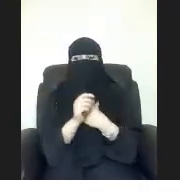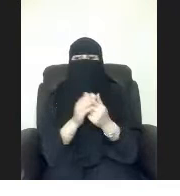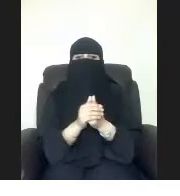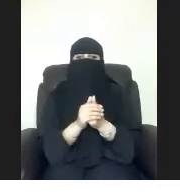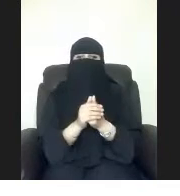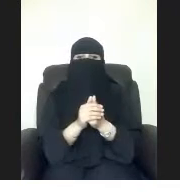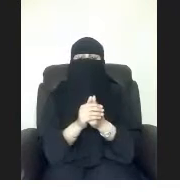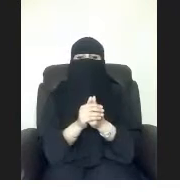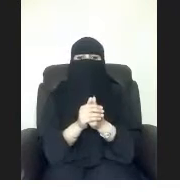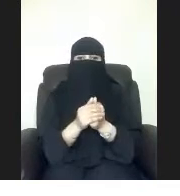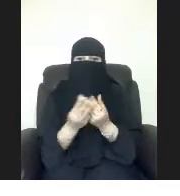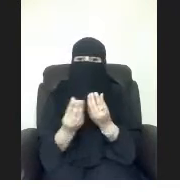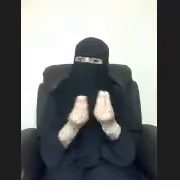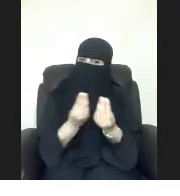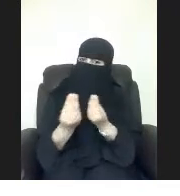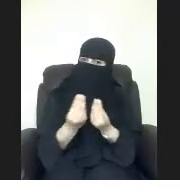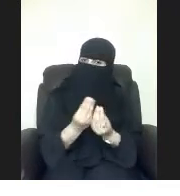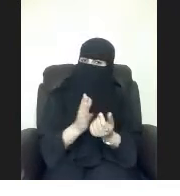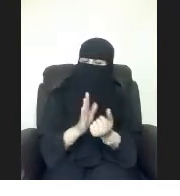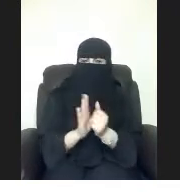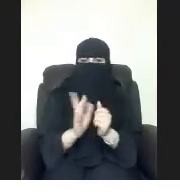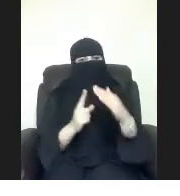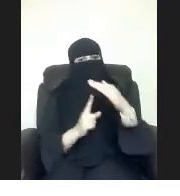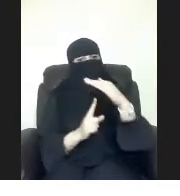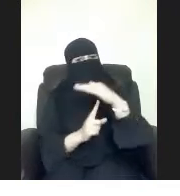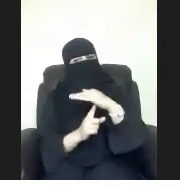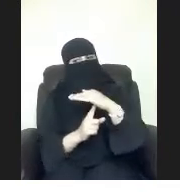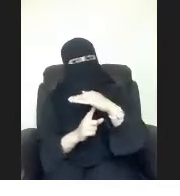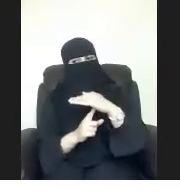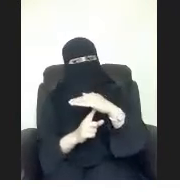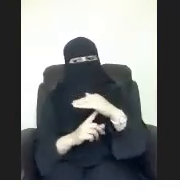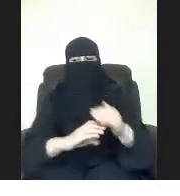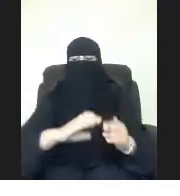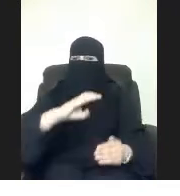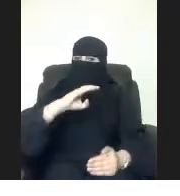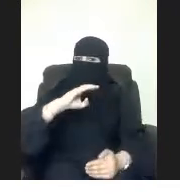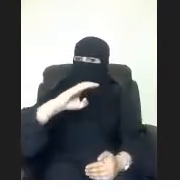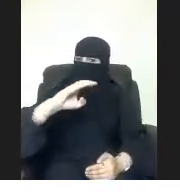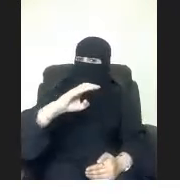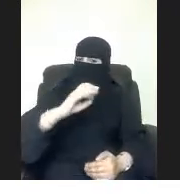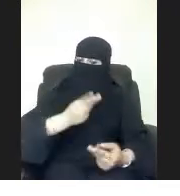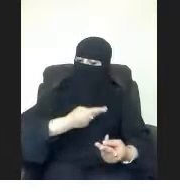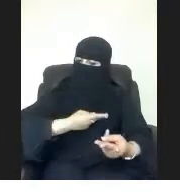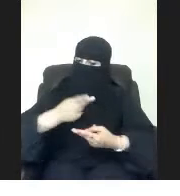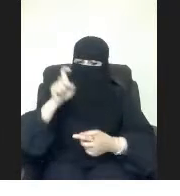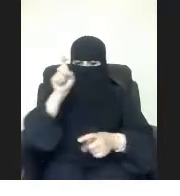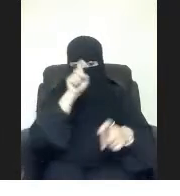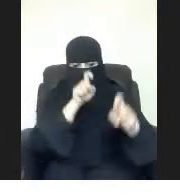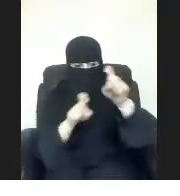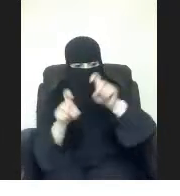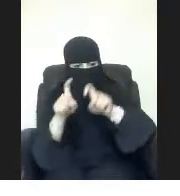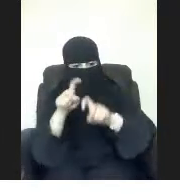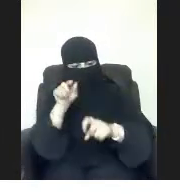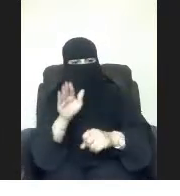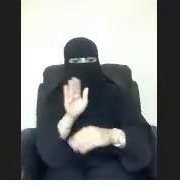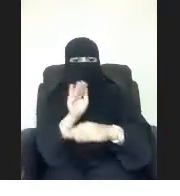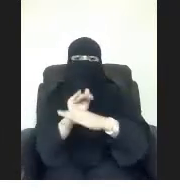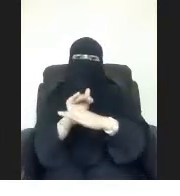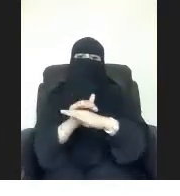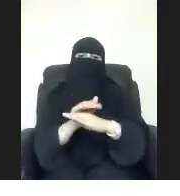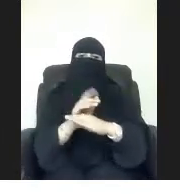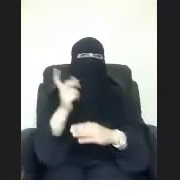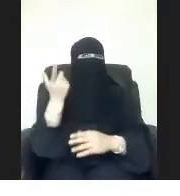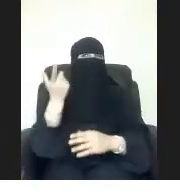من المشاركات في المنتدى، مشاركات الإجابة على ما تم طرحه من أسئلة في المحاضرة المسجلة.